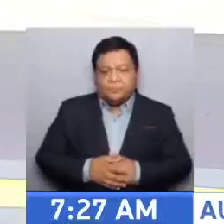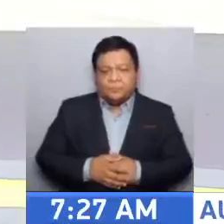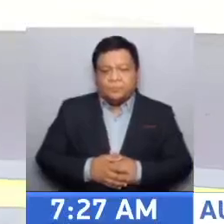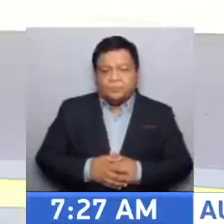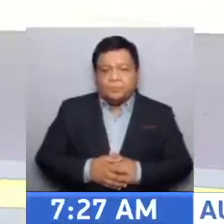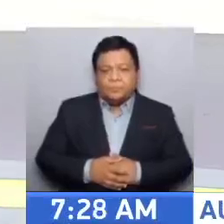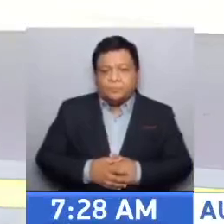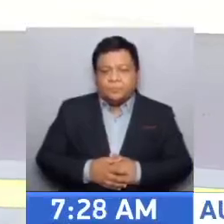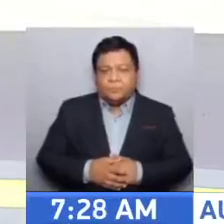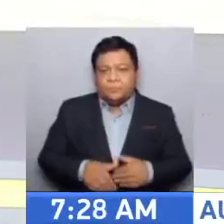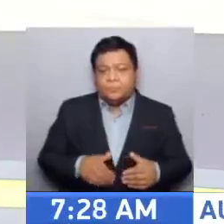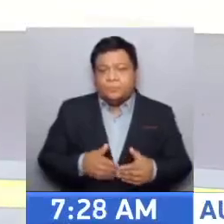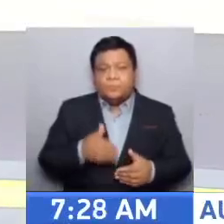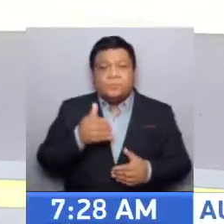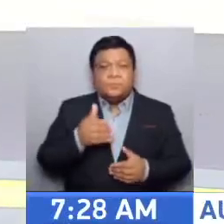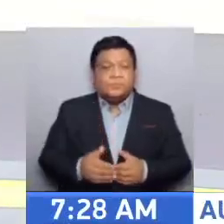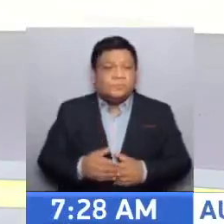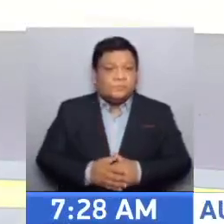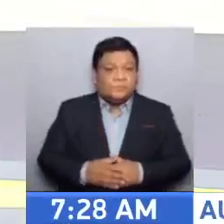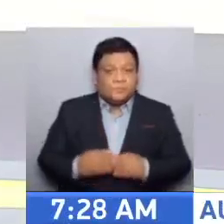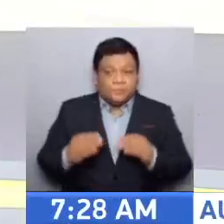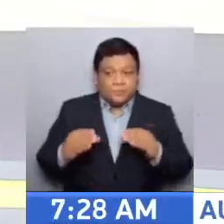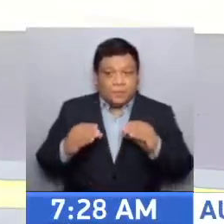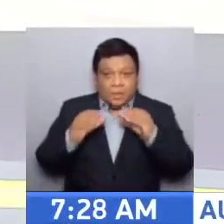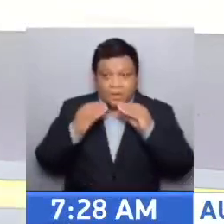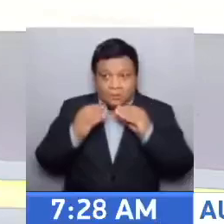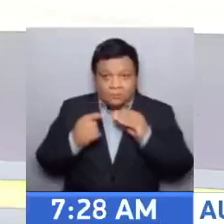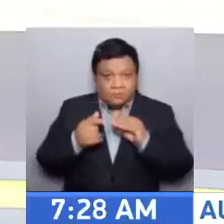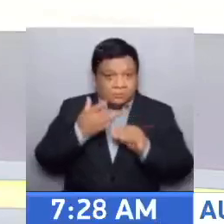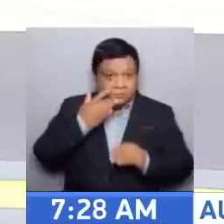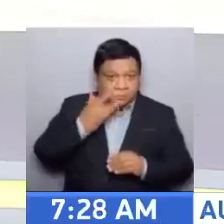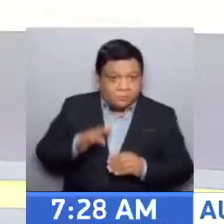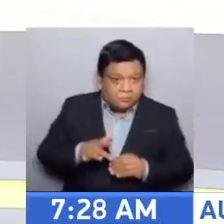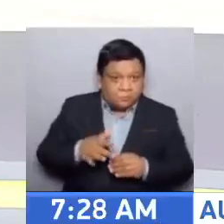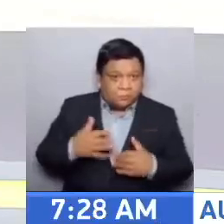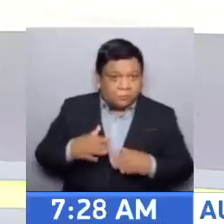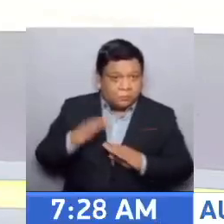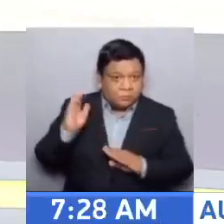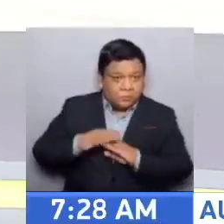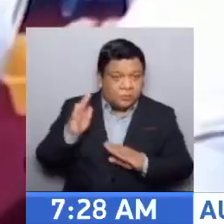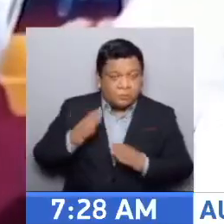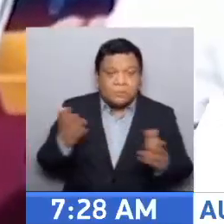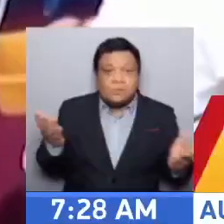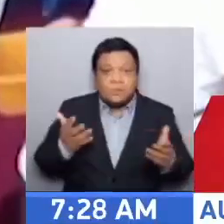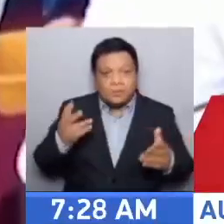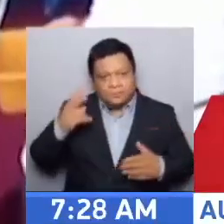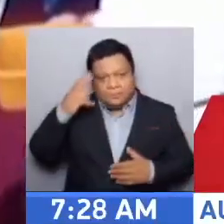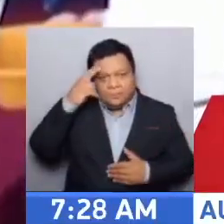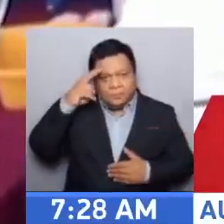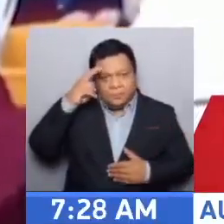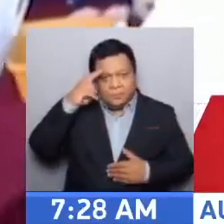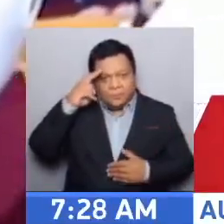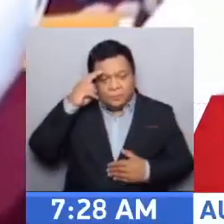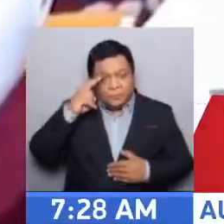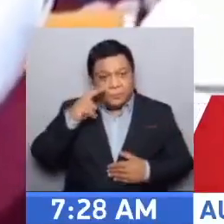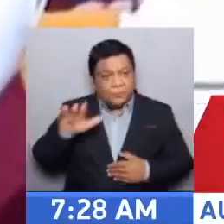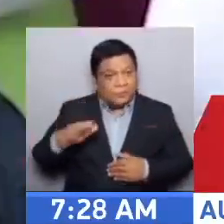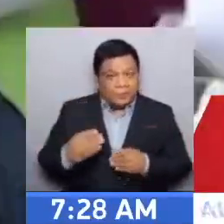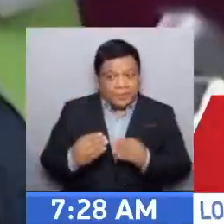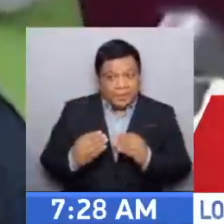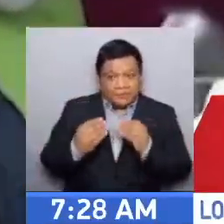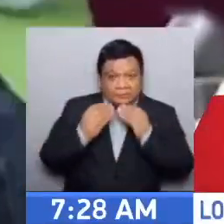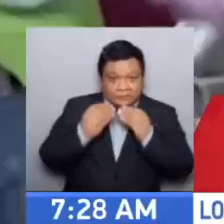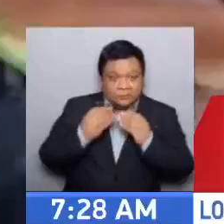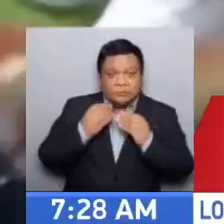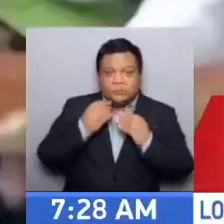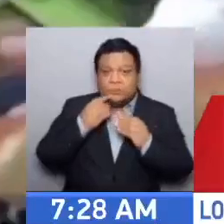Sandwich na masarap at record-breaking ba ang gusto mo? Meron yan sa Mexico. Ang kanilang torta sandwich, 74 meters ang